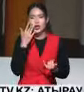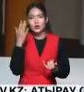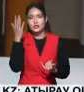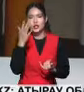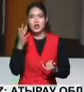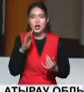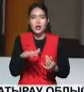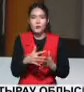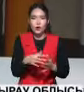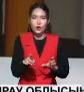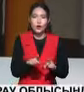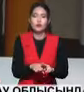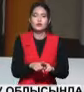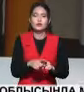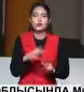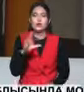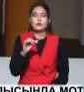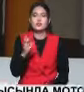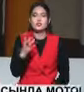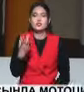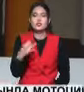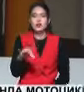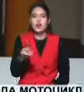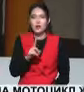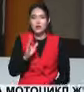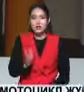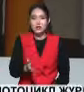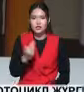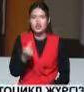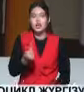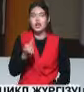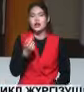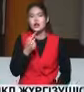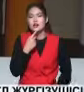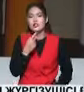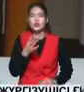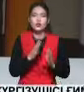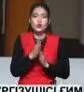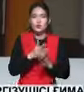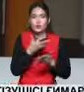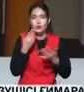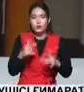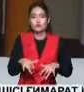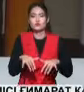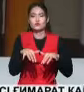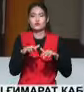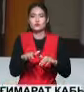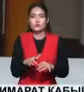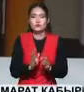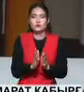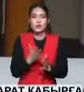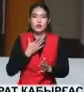ауылдың емес, бестің шайын сағынып барамын. Қызылшоқ болмаса да, тоққа қайнатып, түсауа бір шынаяқ шай